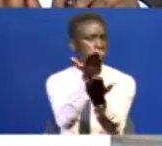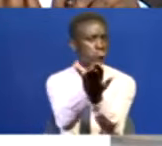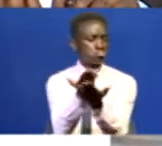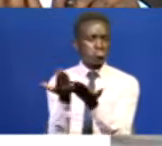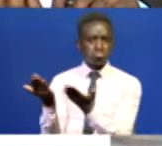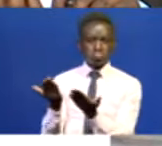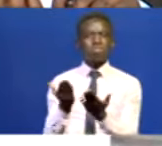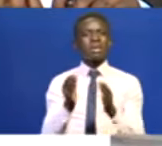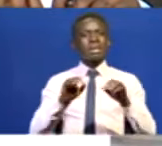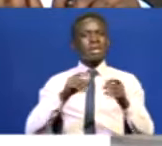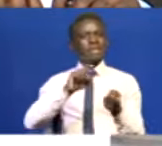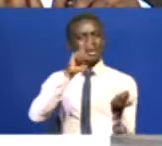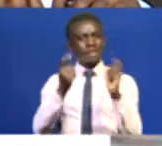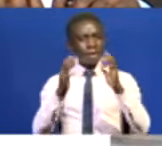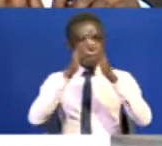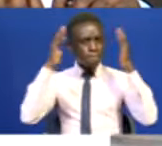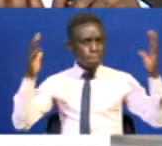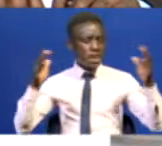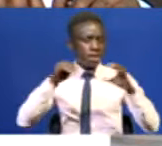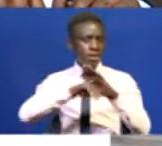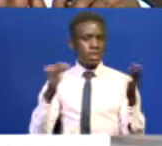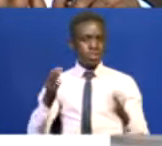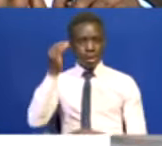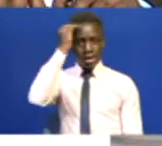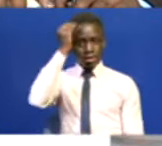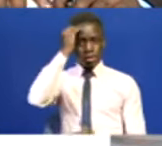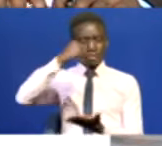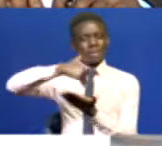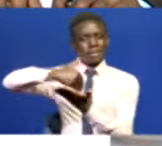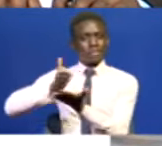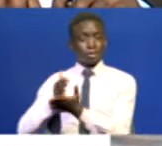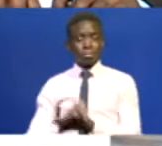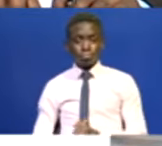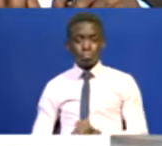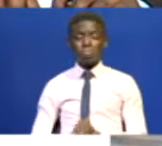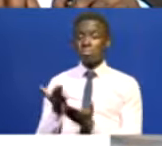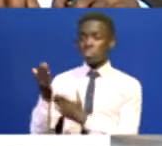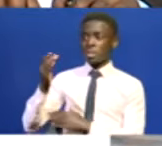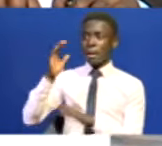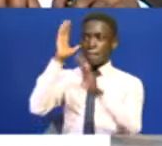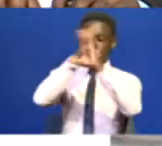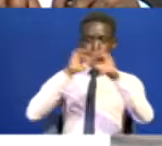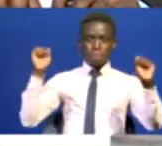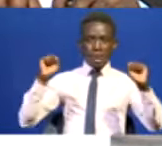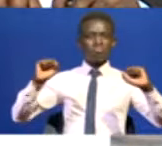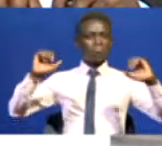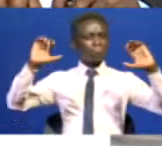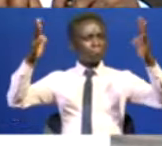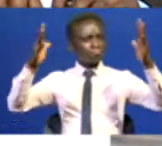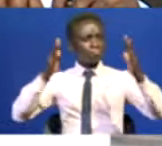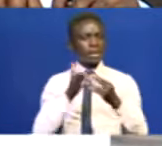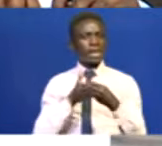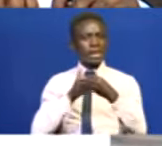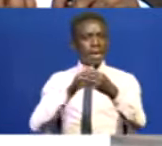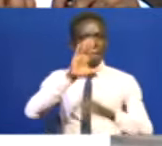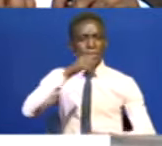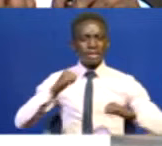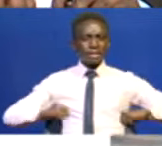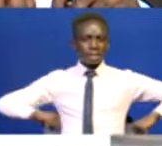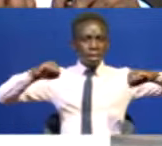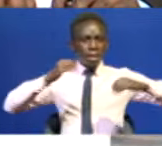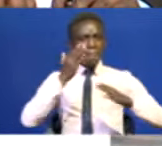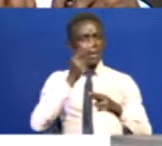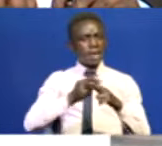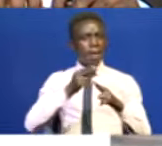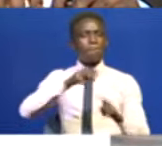makubwa katika sekta ya elimu. Rais alipongeza jopo-kazi hilo likiongozwa na Prof. Raphael Munavu kwa ripoti hiyo